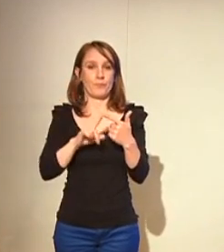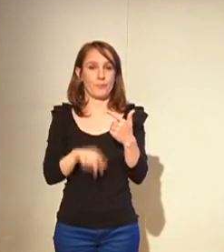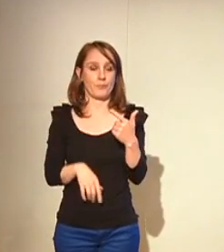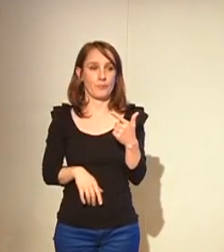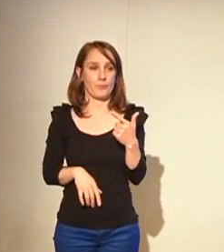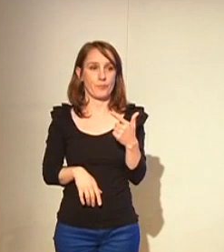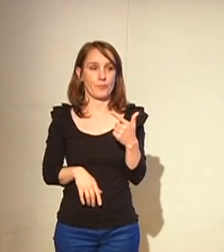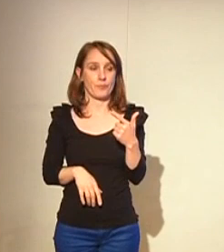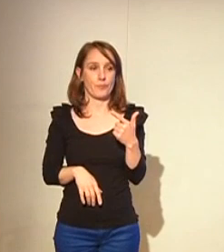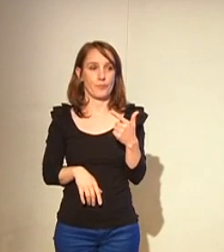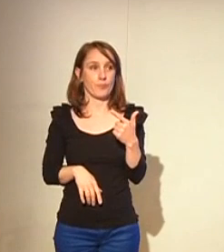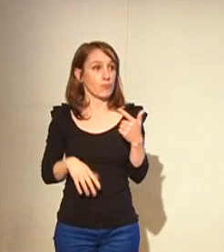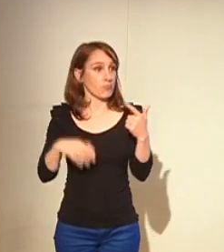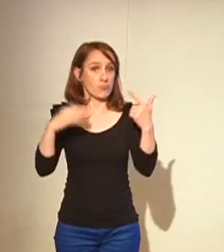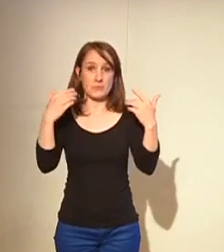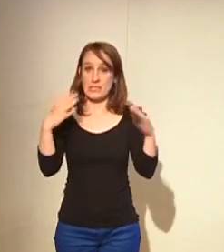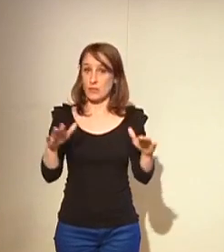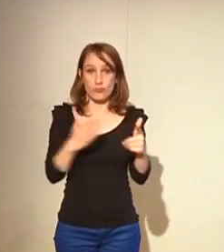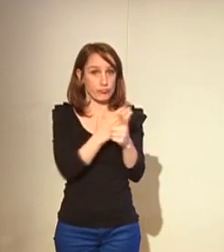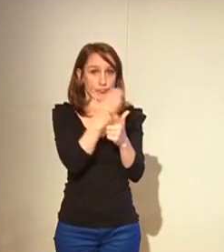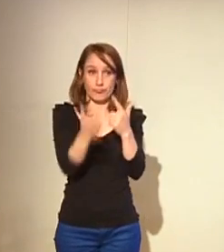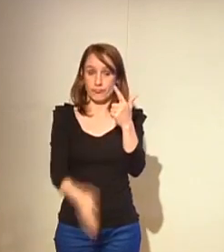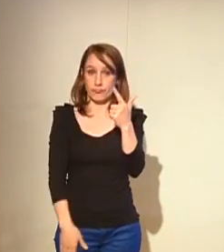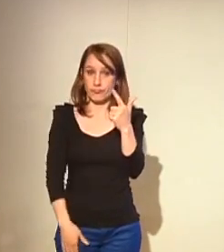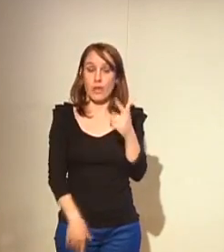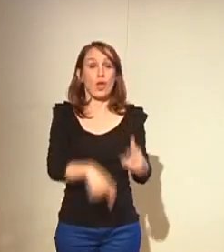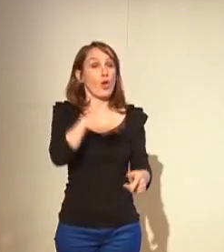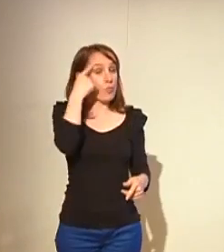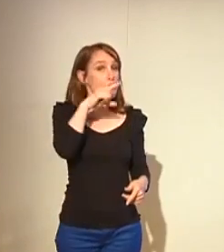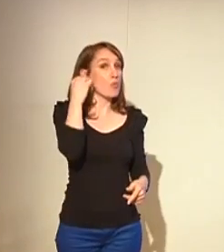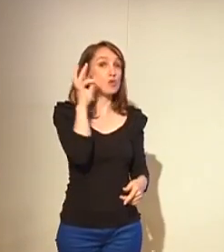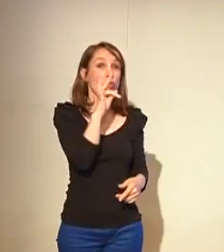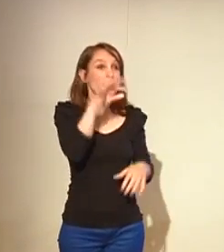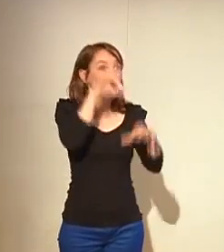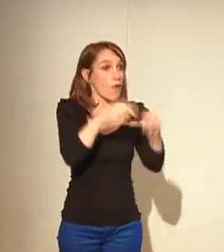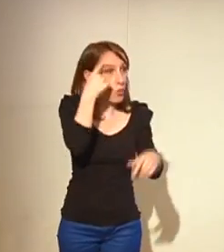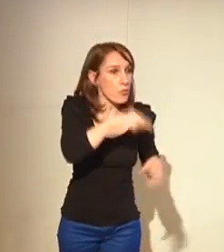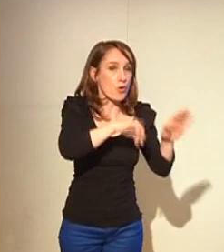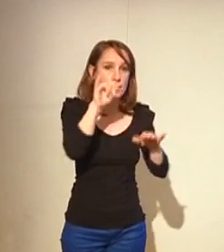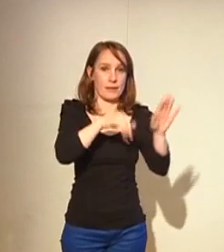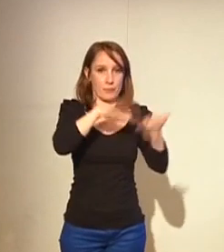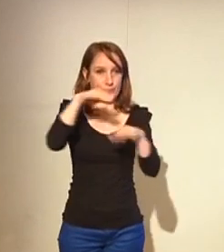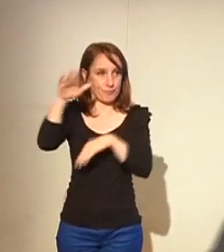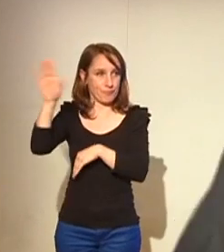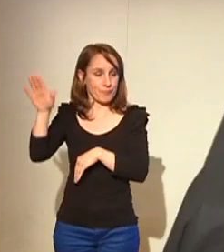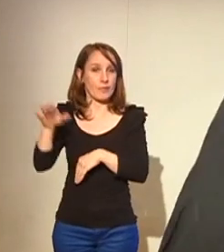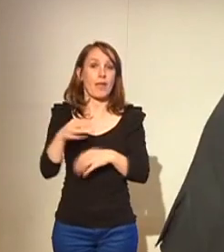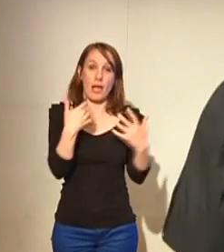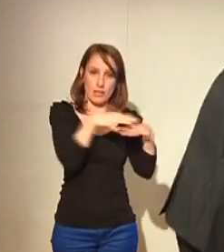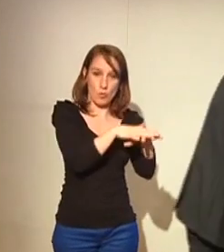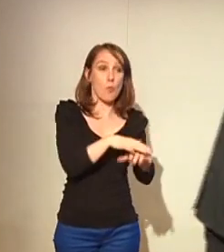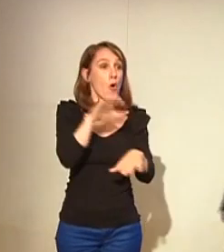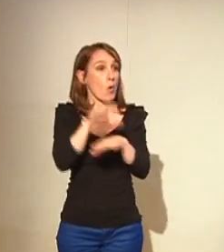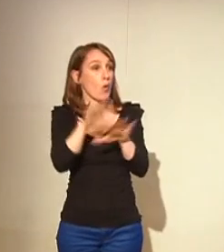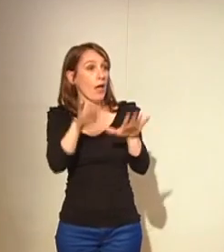breu et je crois que c'est tout donc pour Monsieur fristo qui est pour rassemblement qui est contre